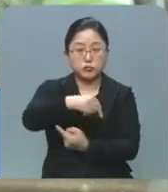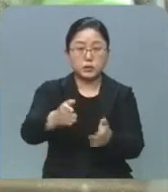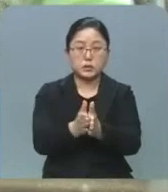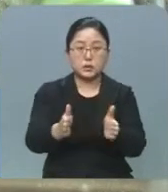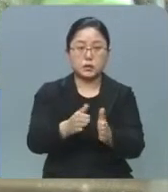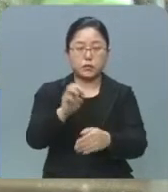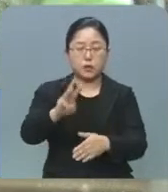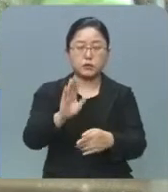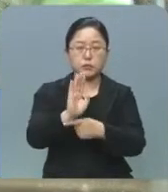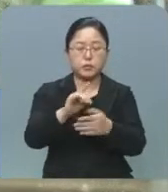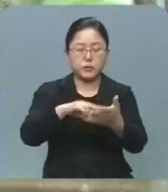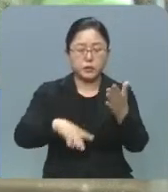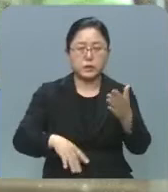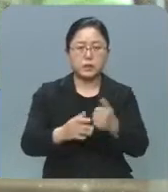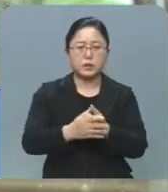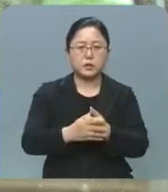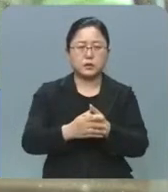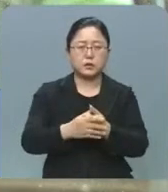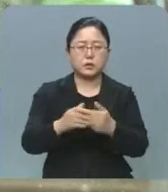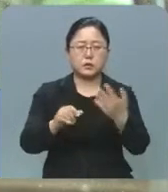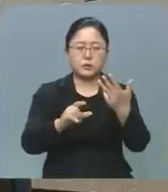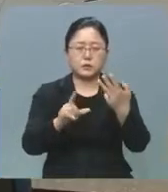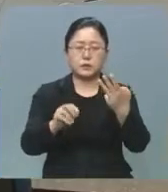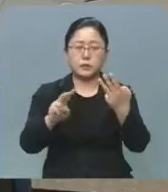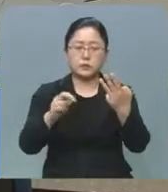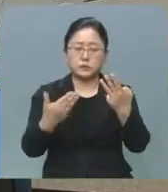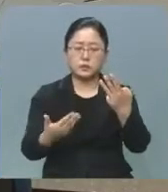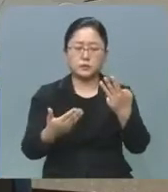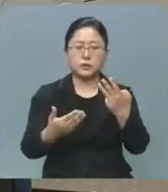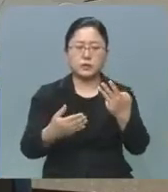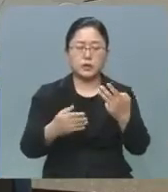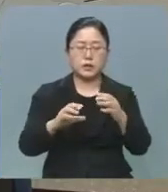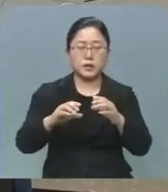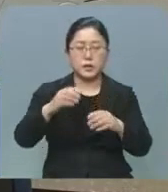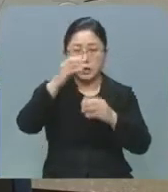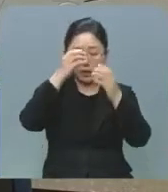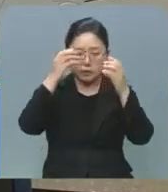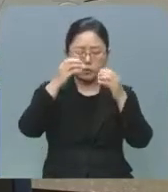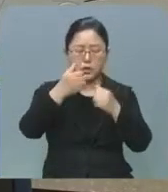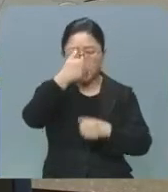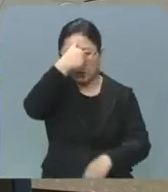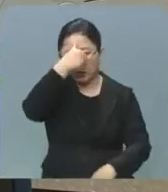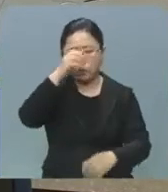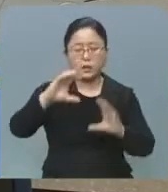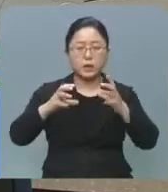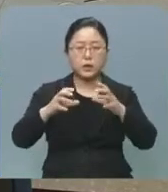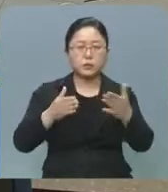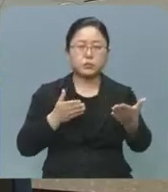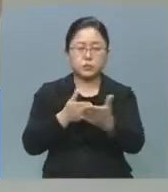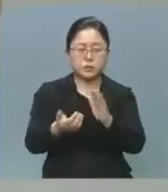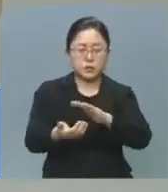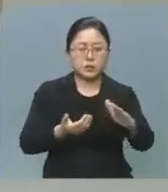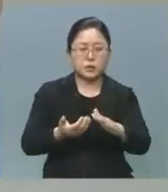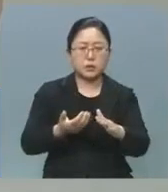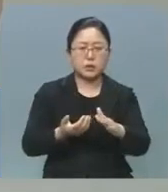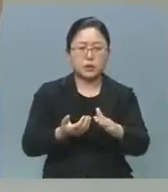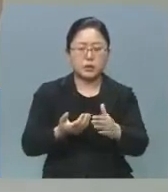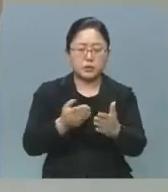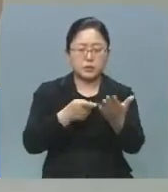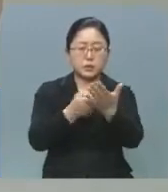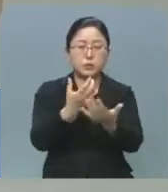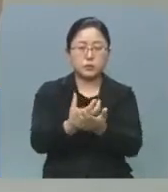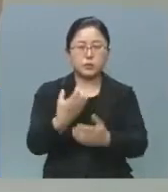황주본부 세관은 인도 정부가 지난달 29일부터 자국으로 수입되는 물품에 도착 전 수입 신고서